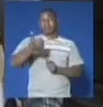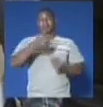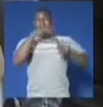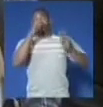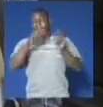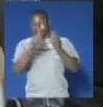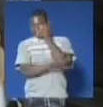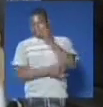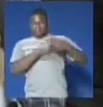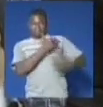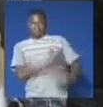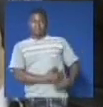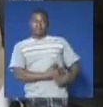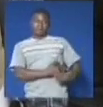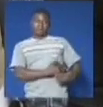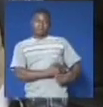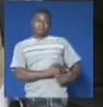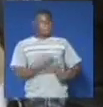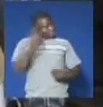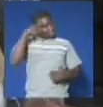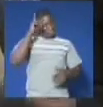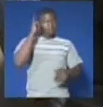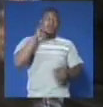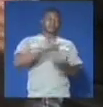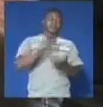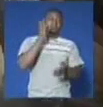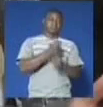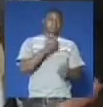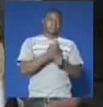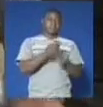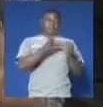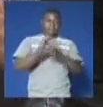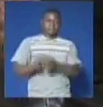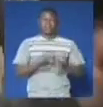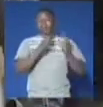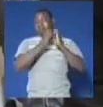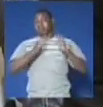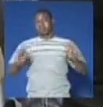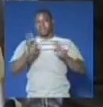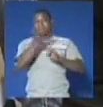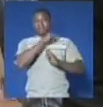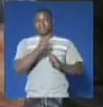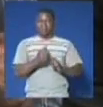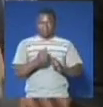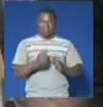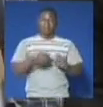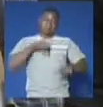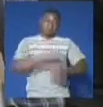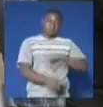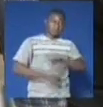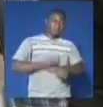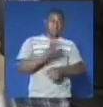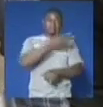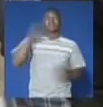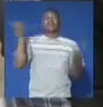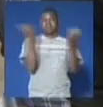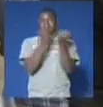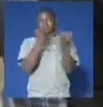que ce travail en conjoint évite des trafics et lutte efficacement contre